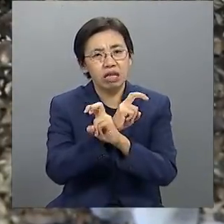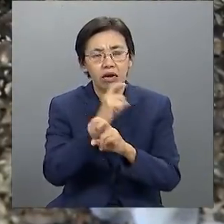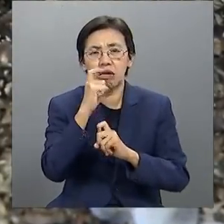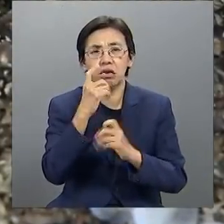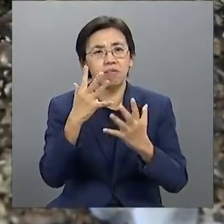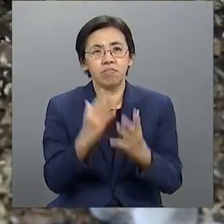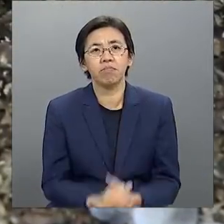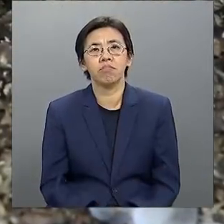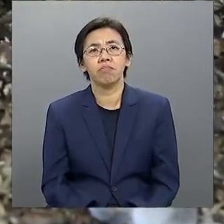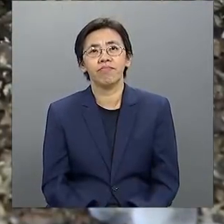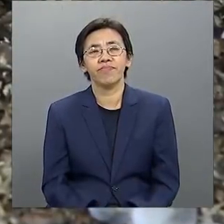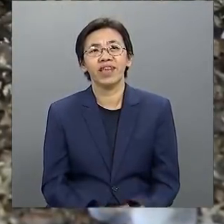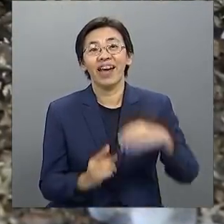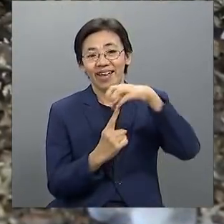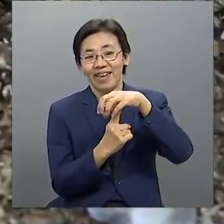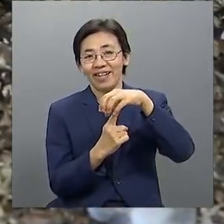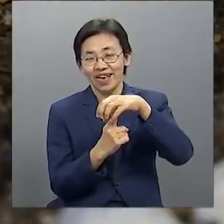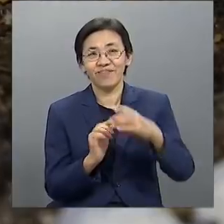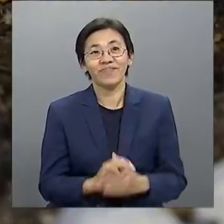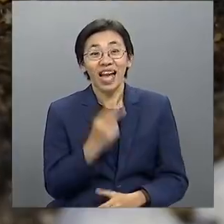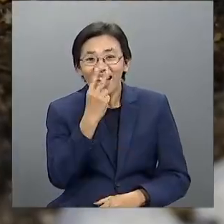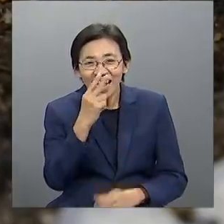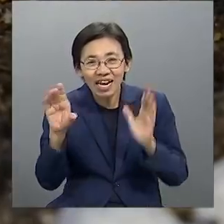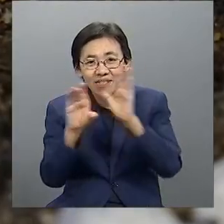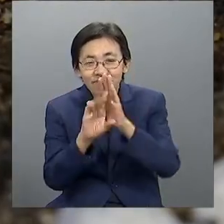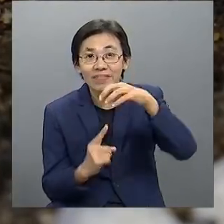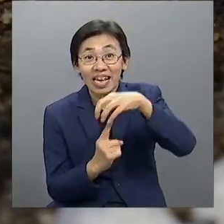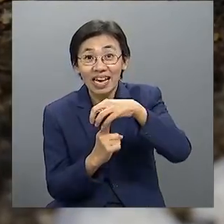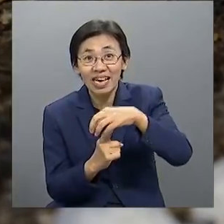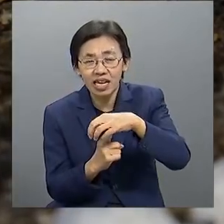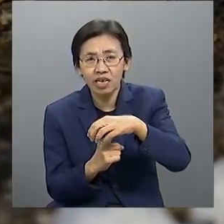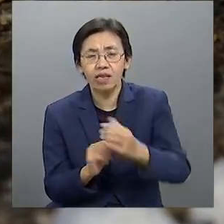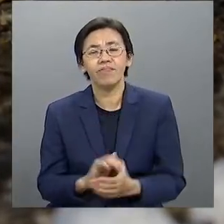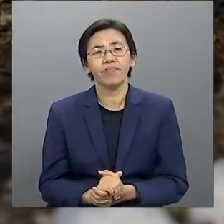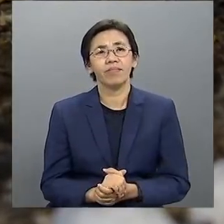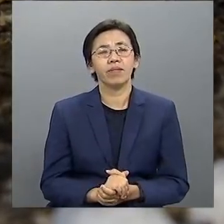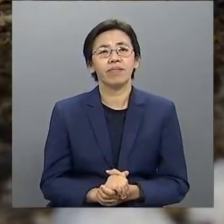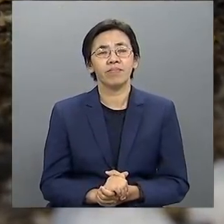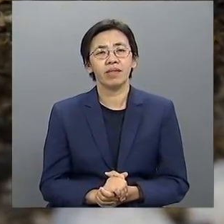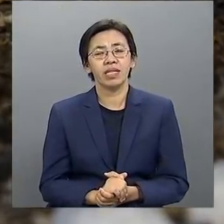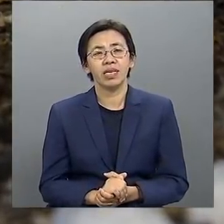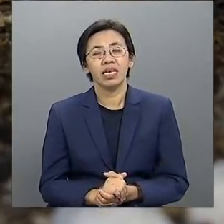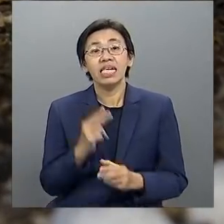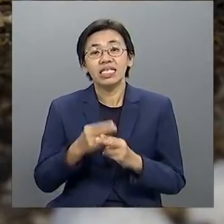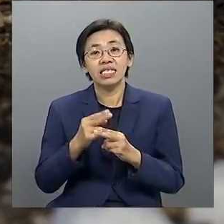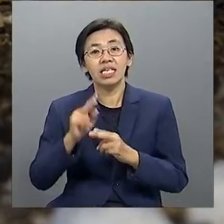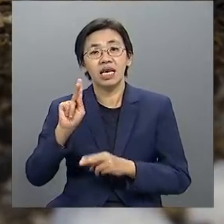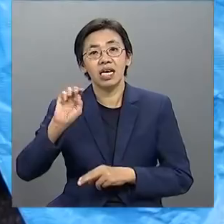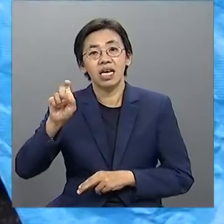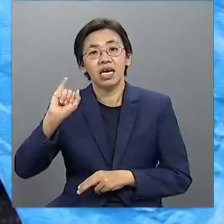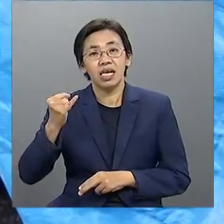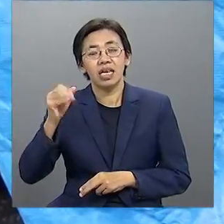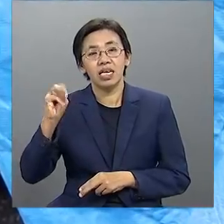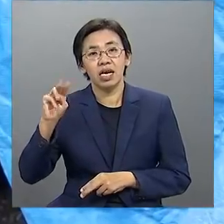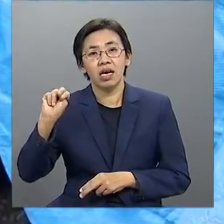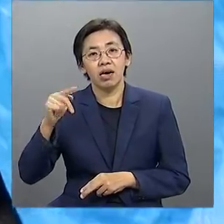เห็ดฟางค่ะที่เห็นอยู่ตรงนี้นะคะเป็นของคุณกิตมงคลนินวัฒนะนะคะซึ่งเป็นนักศึกษาจบใหม่จากมหา